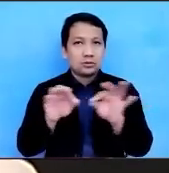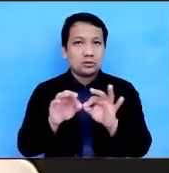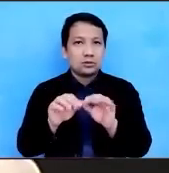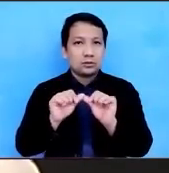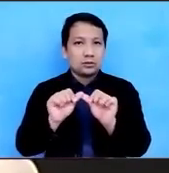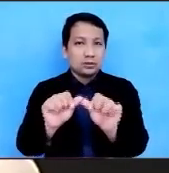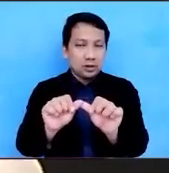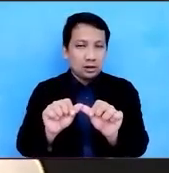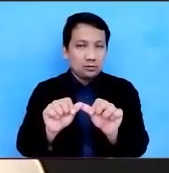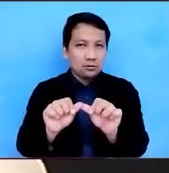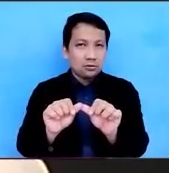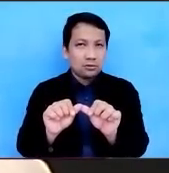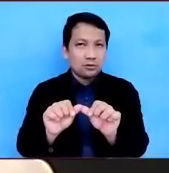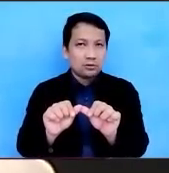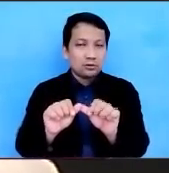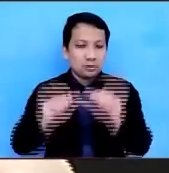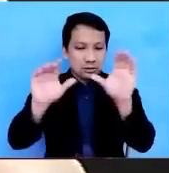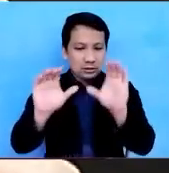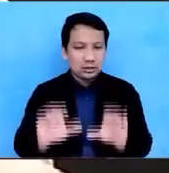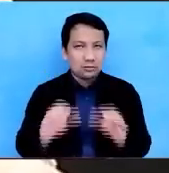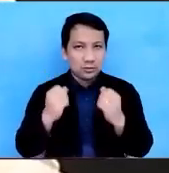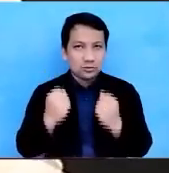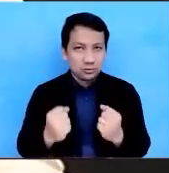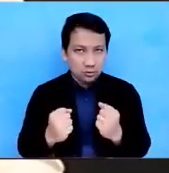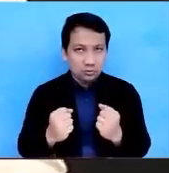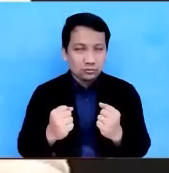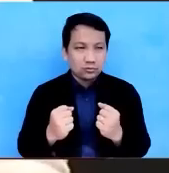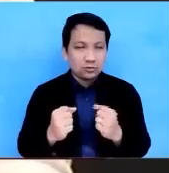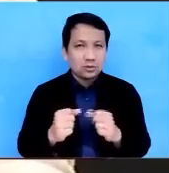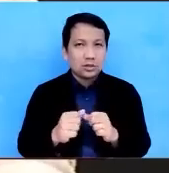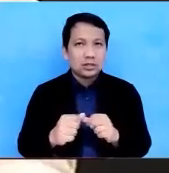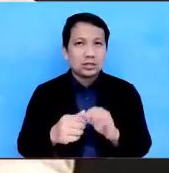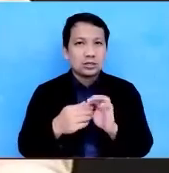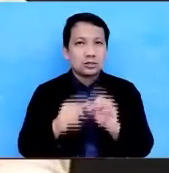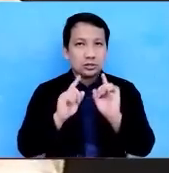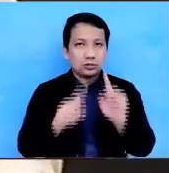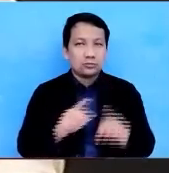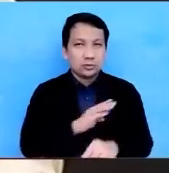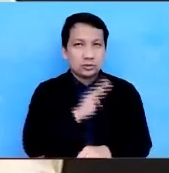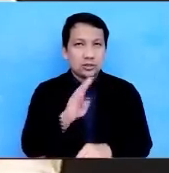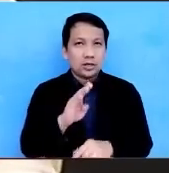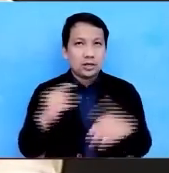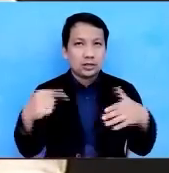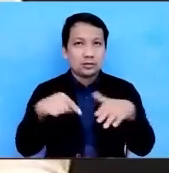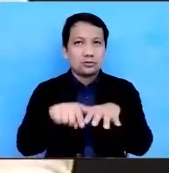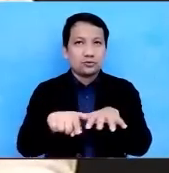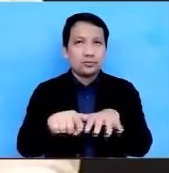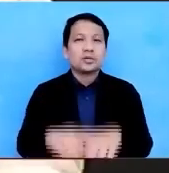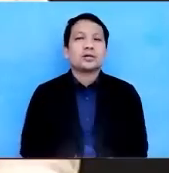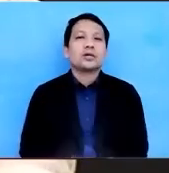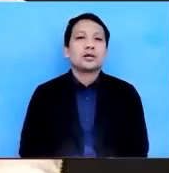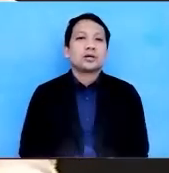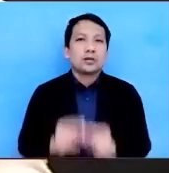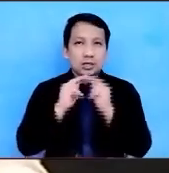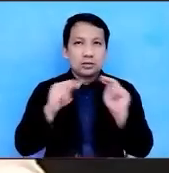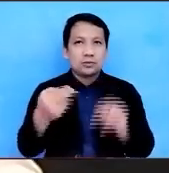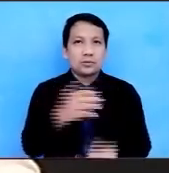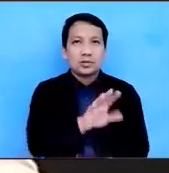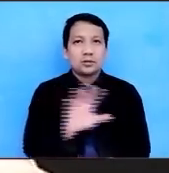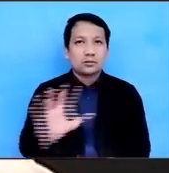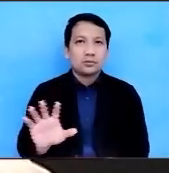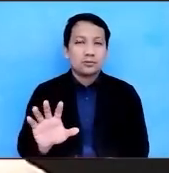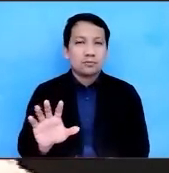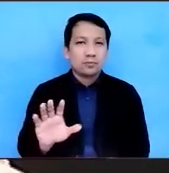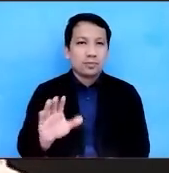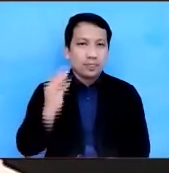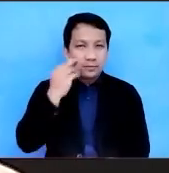sustainability, climate resilience, responsiveness, and of course, inclusivity. Nagbabalita mula sa Frontline,